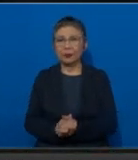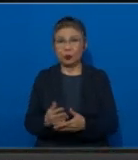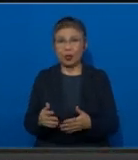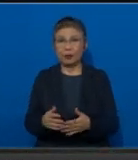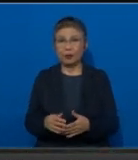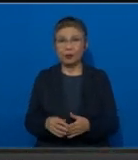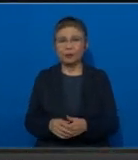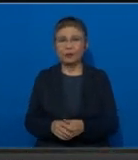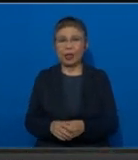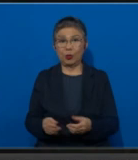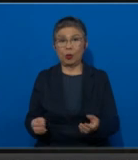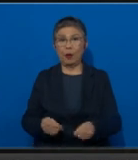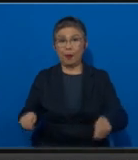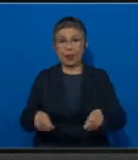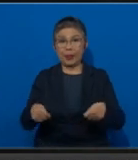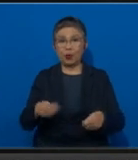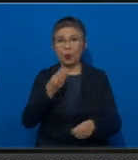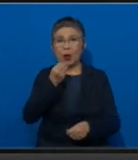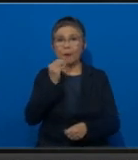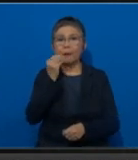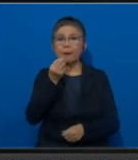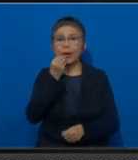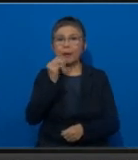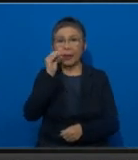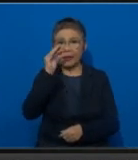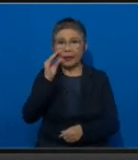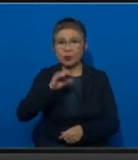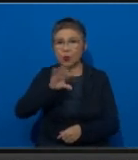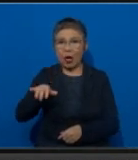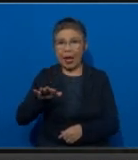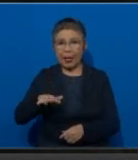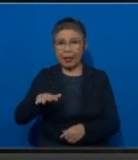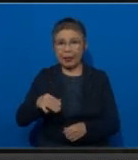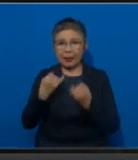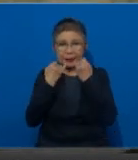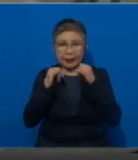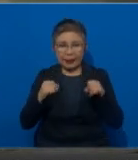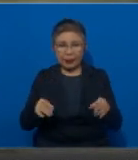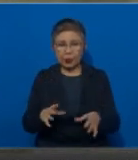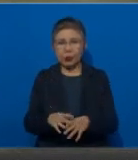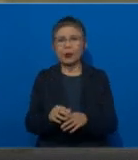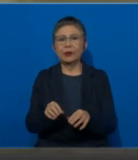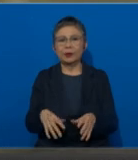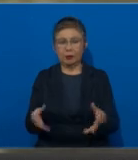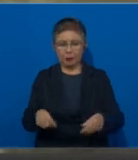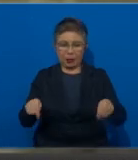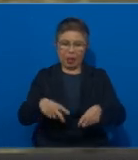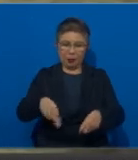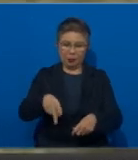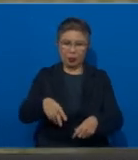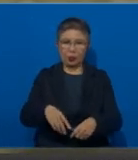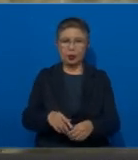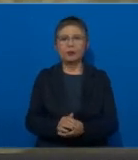Setelah itu giliran untuk memasak buat sarapan semua anaknya. Beberapa bungkus mie instan cukup untuk mengganjal perut mereka